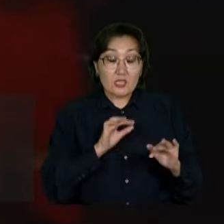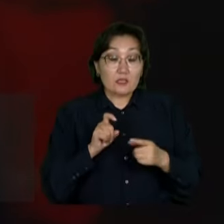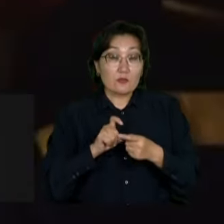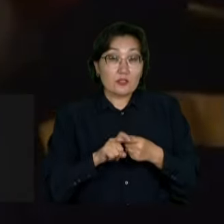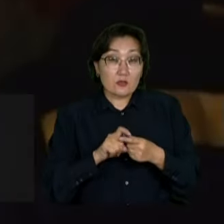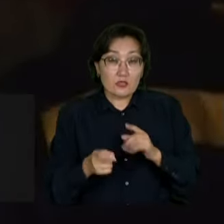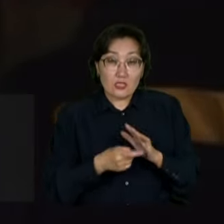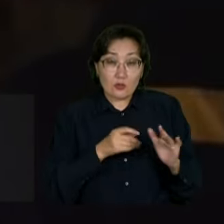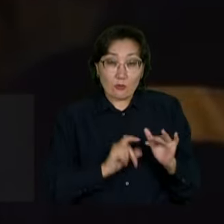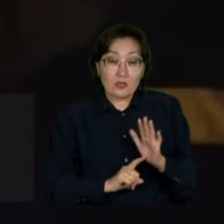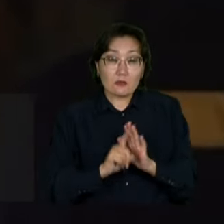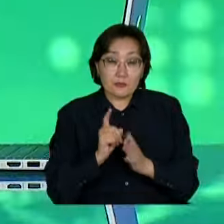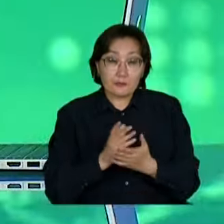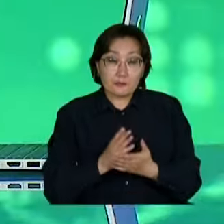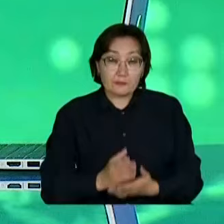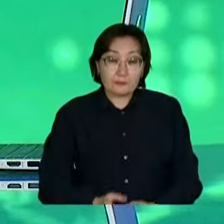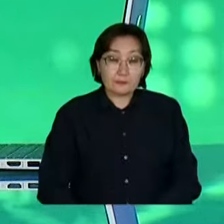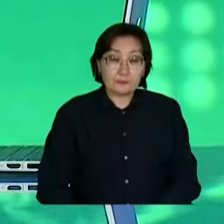қатысты тергеу басталды.